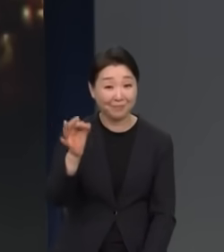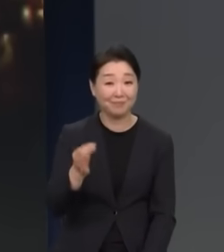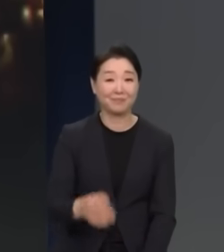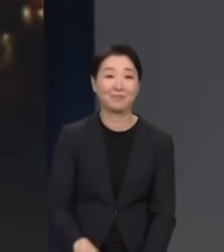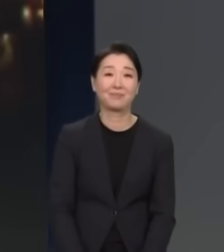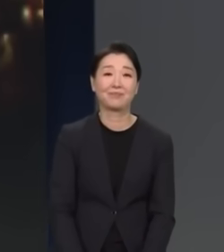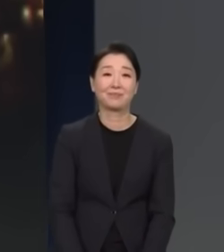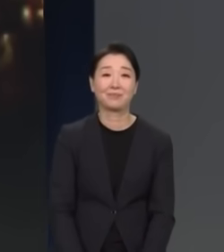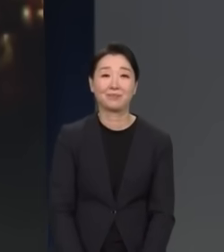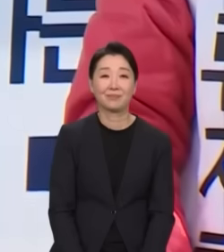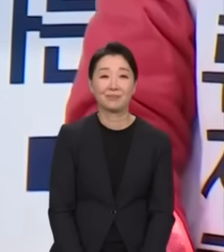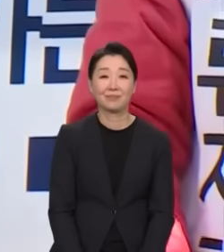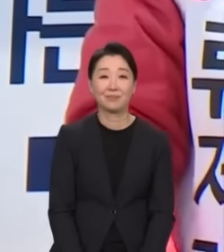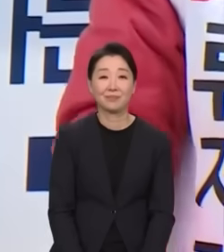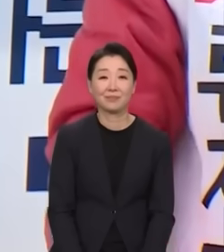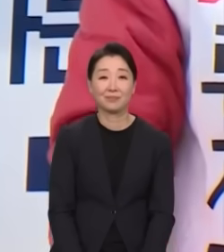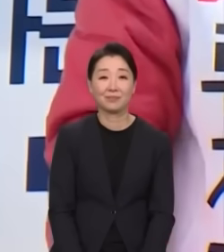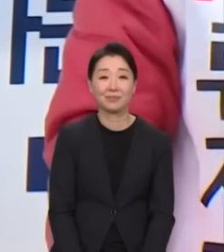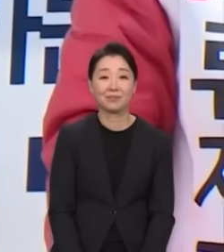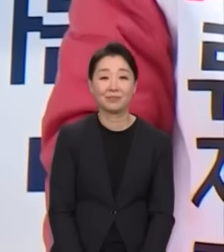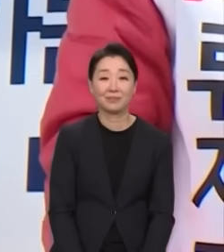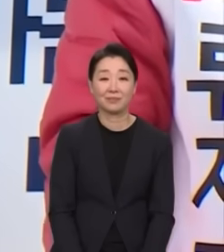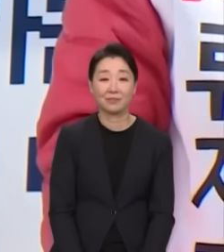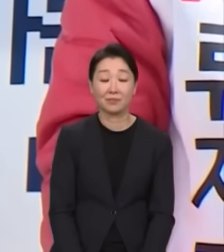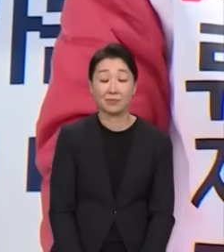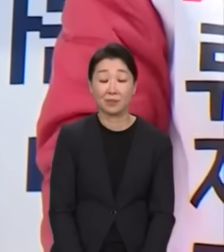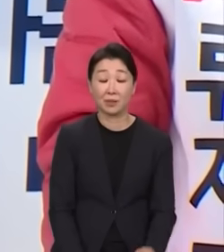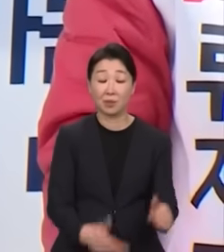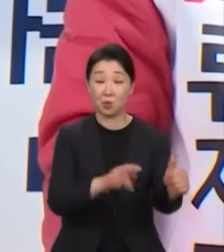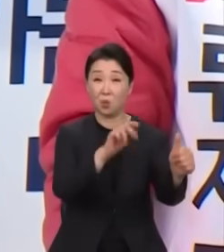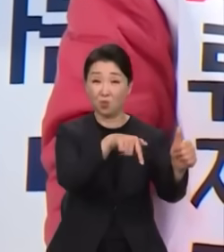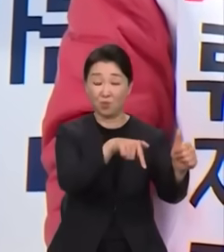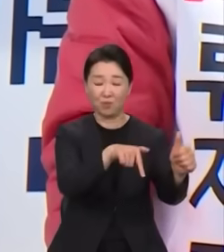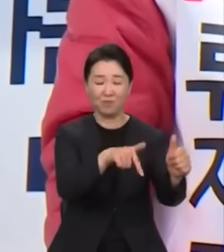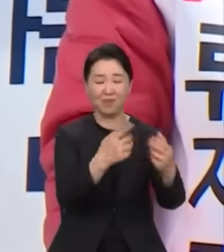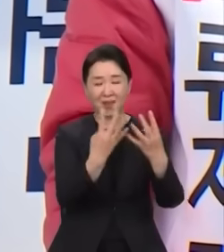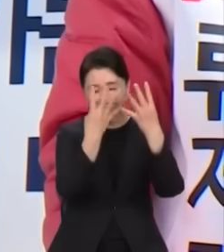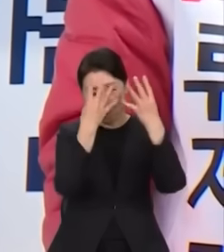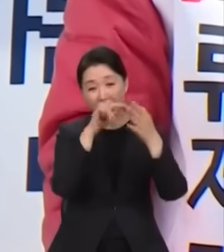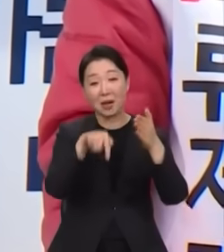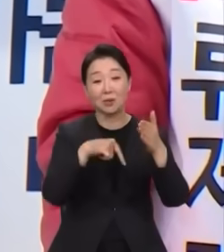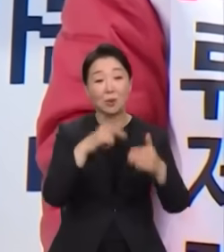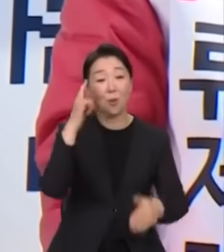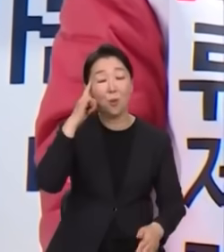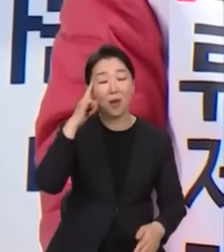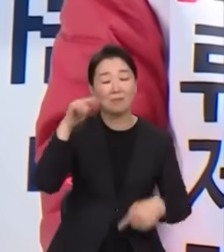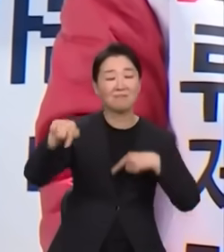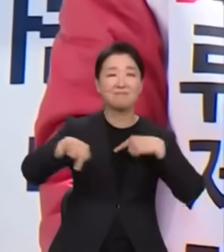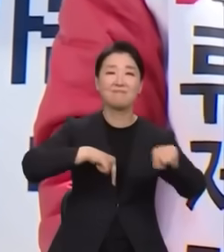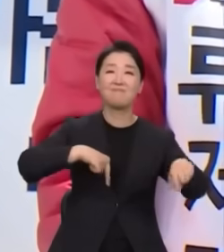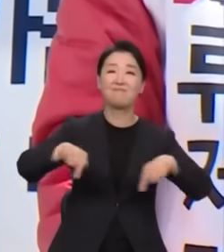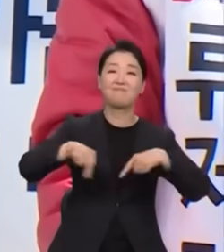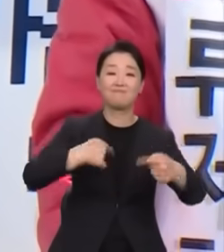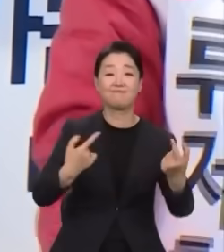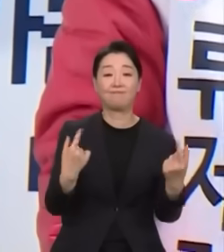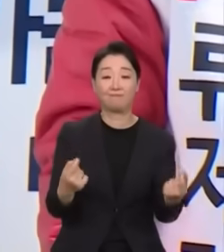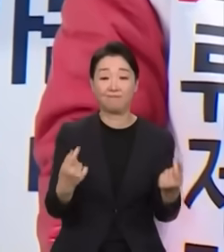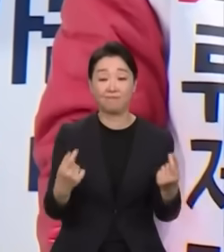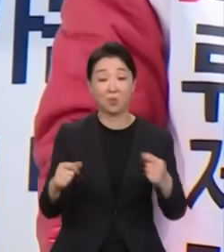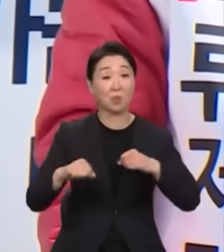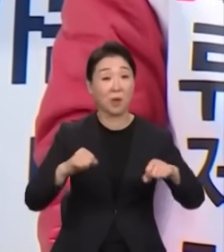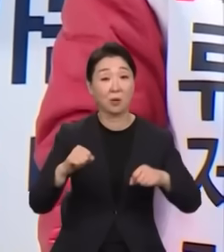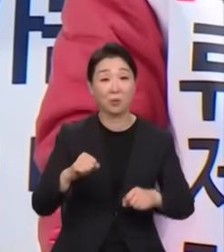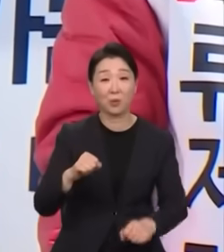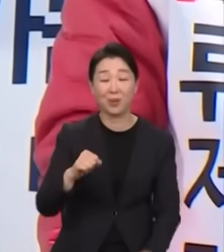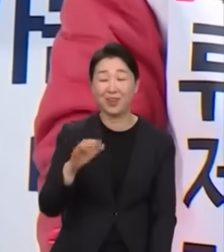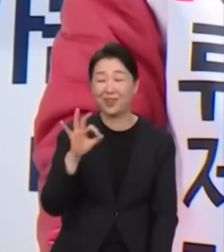네, 보겠습니다. 그 사람은 감옥에 들어가서도 마치 자기가 정치 지도자인 척 하면서